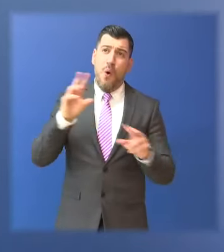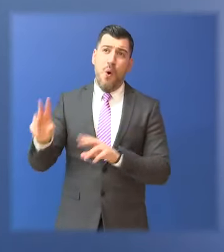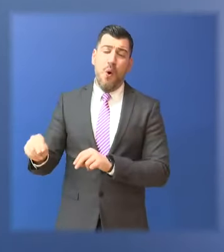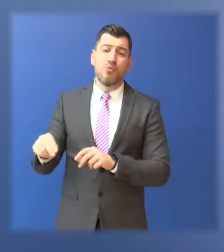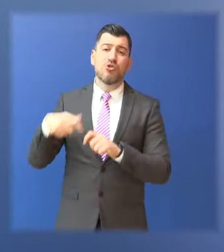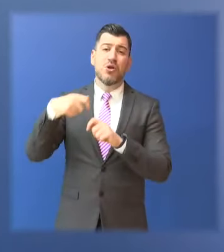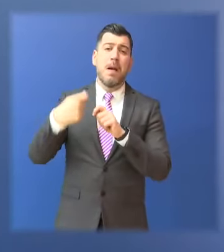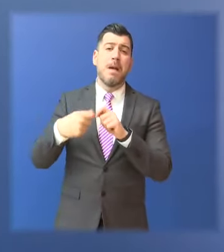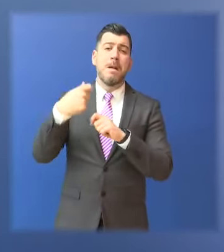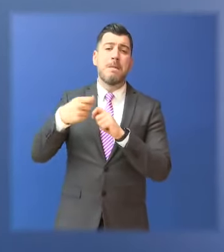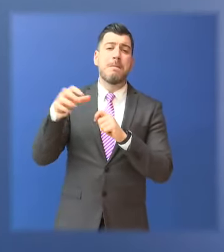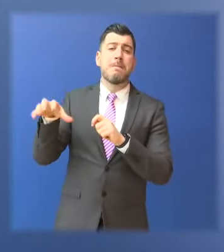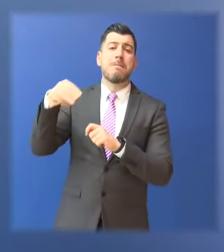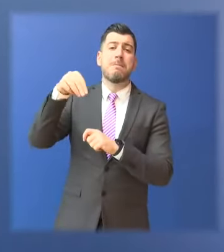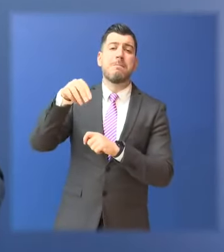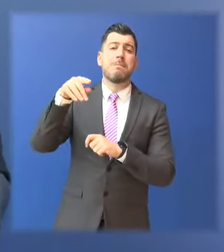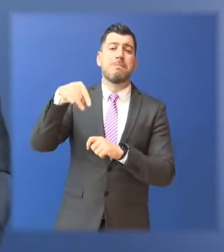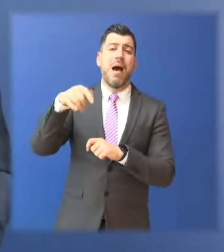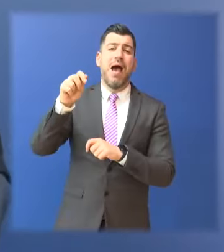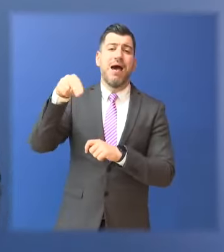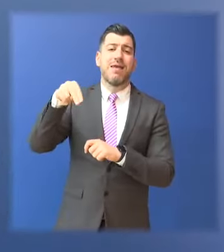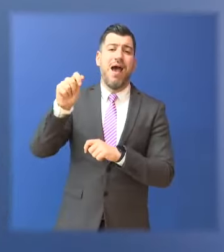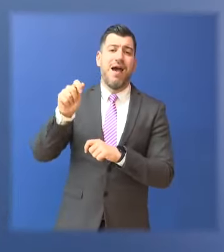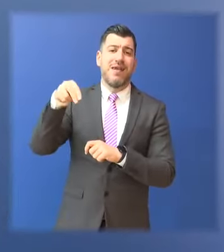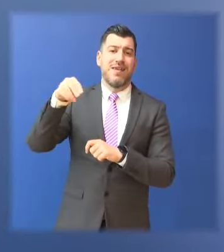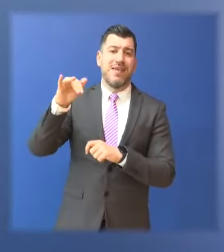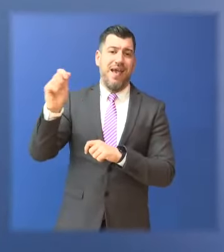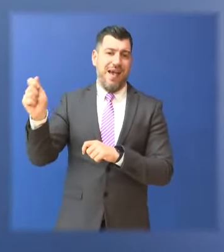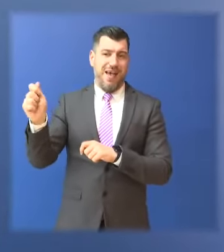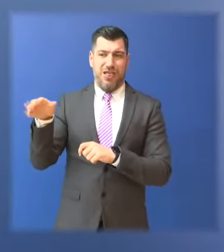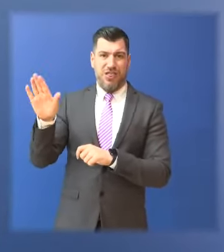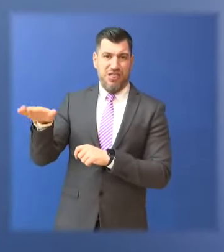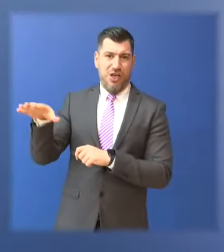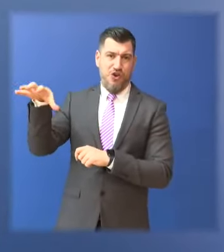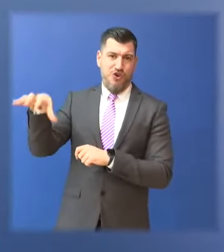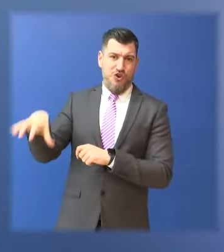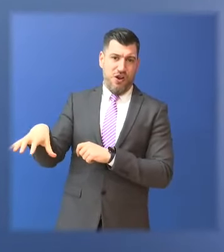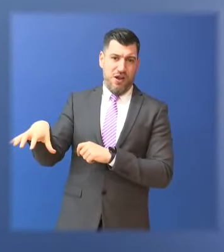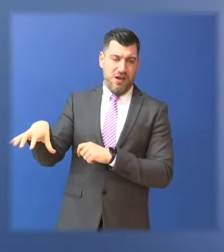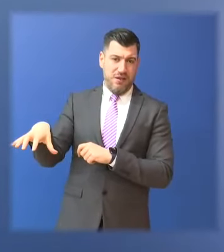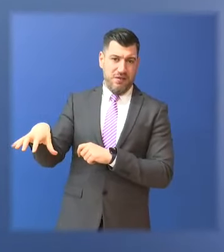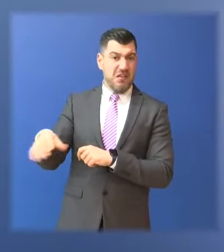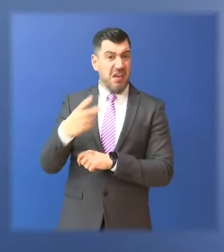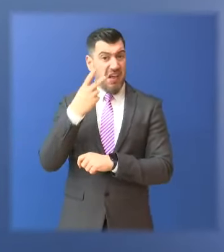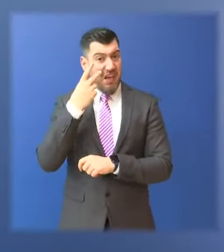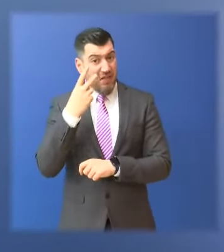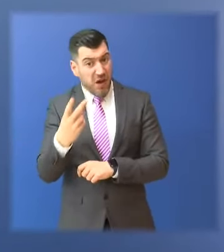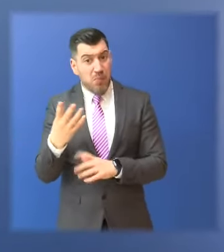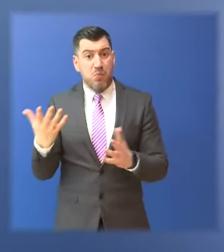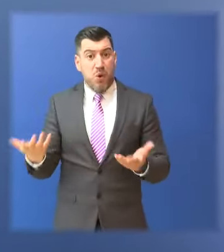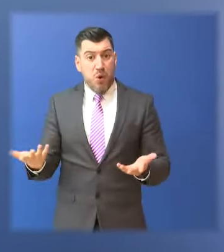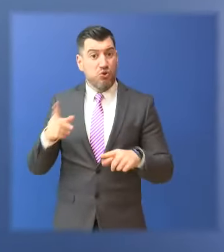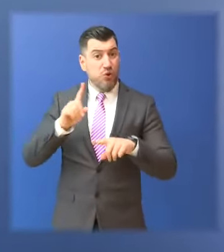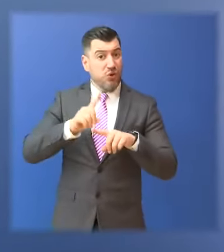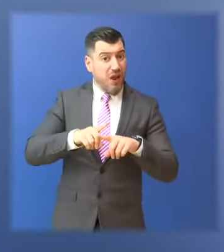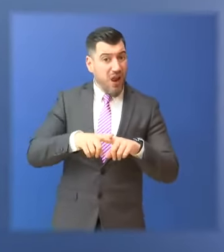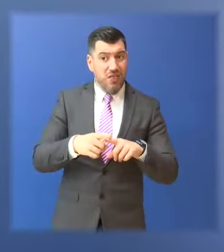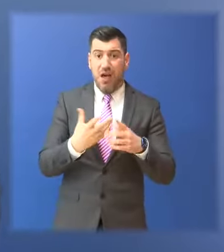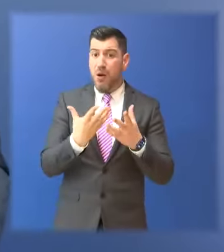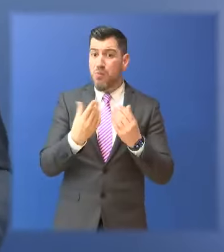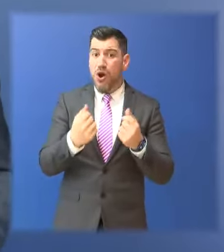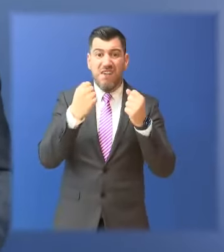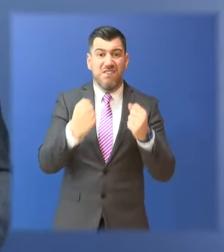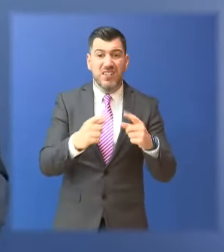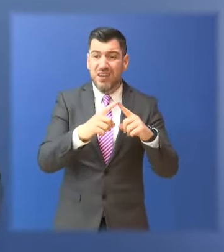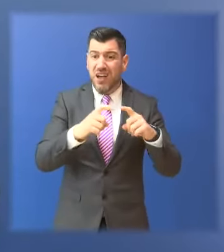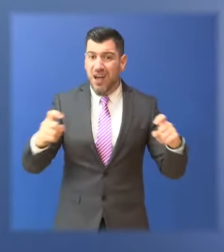μπανανία. Την ίδια ώρα βλέπουμε από τις τιμές βασικών αγαθών, τρόφιμα, έως